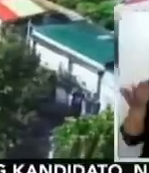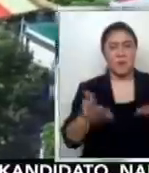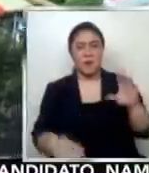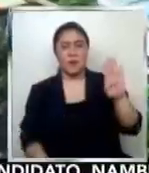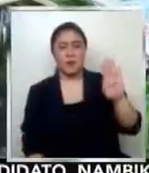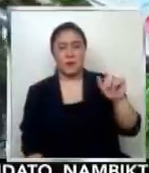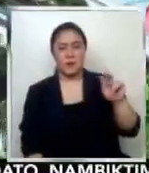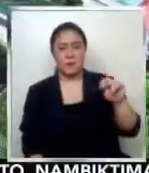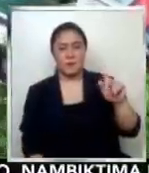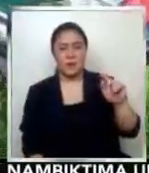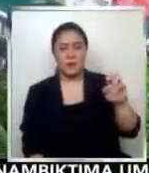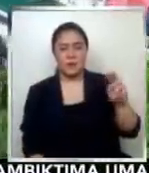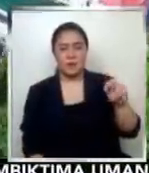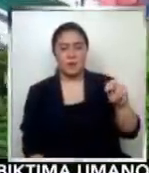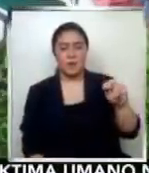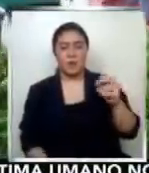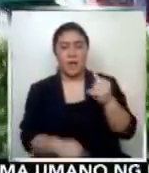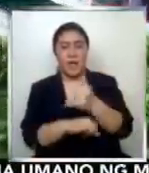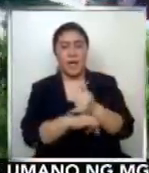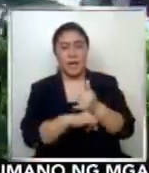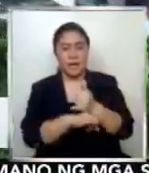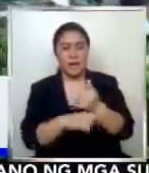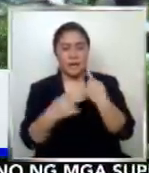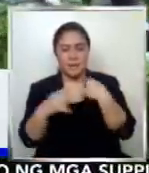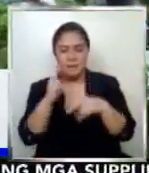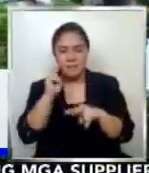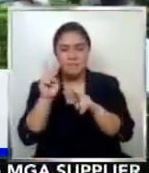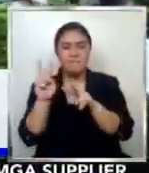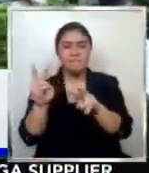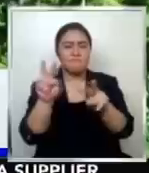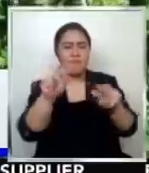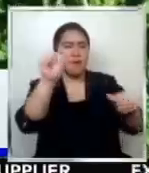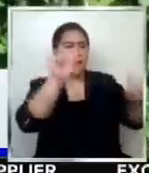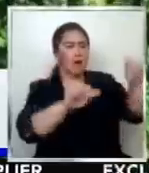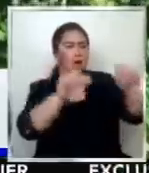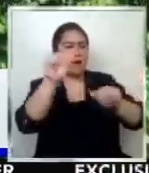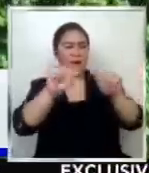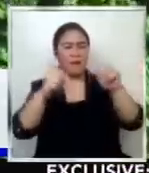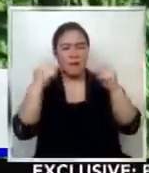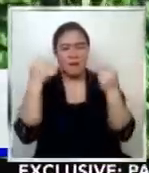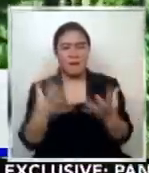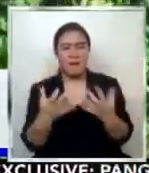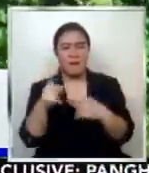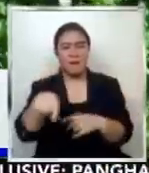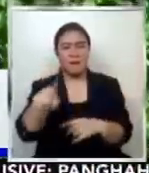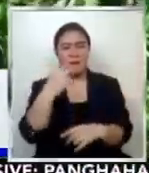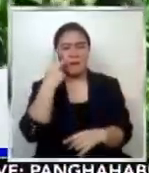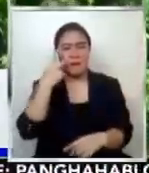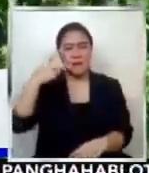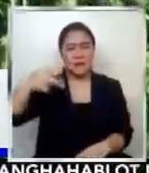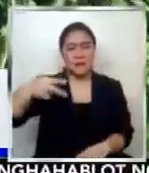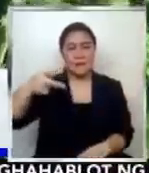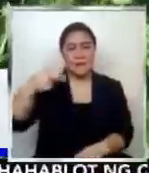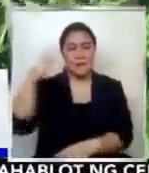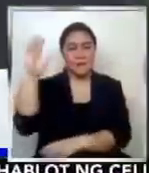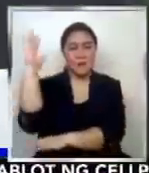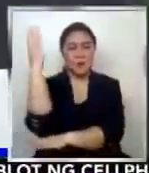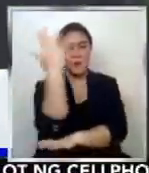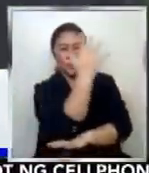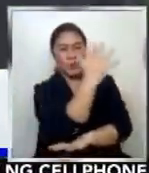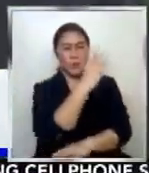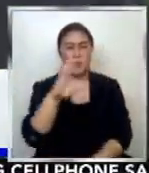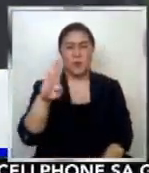team to conduct the assessment. Nakita nga ng team na yung secondary forest ng Banton Island is